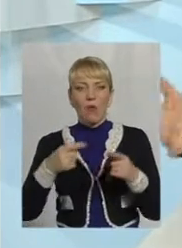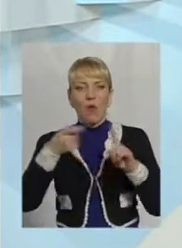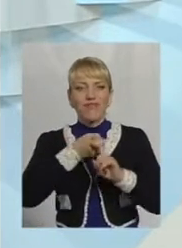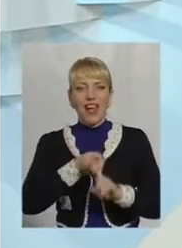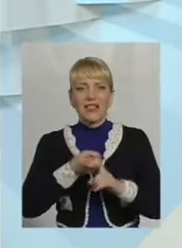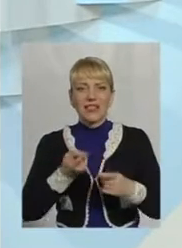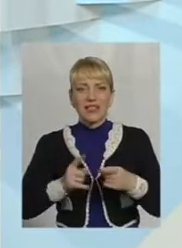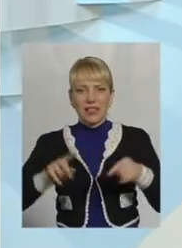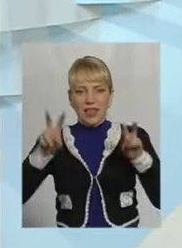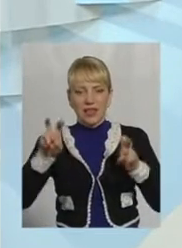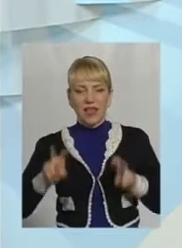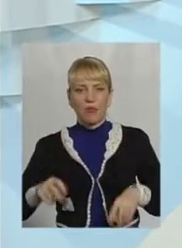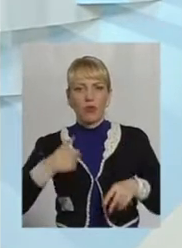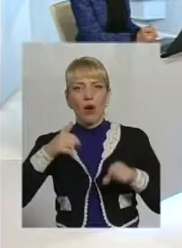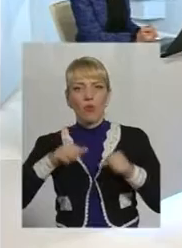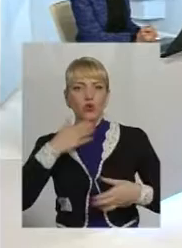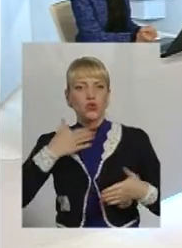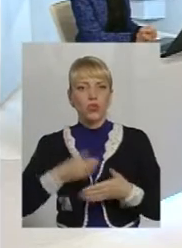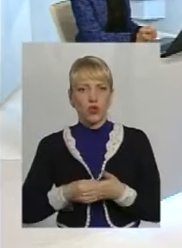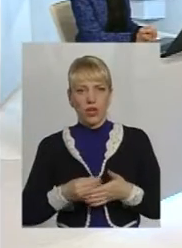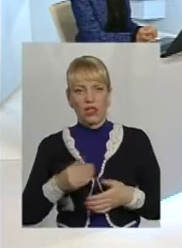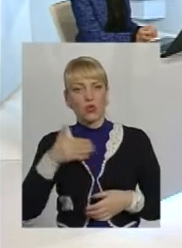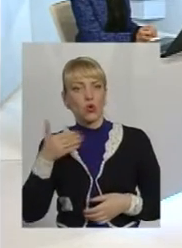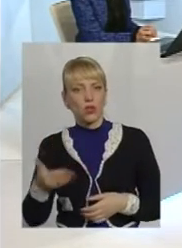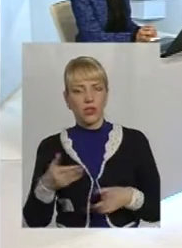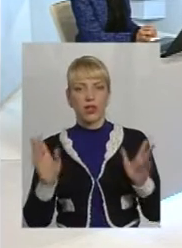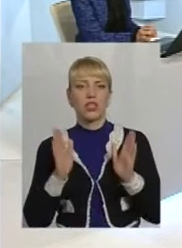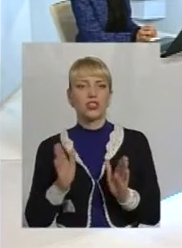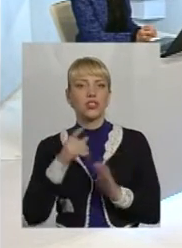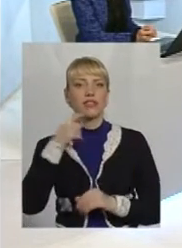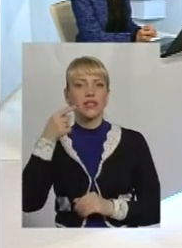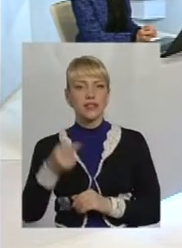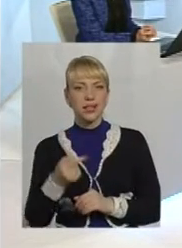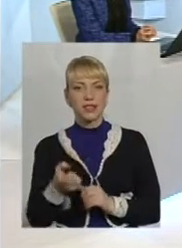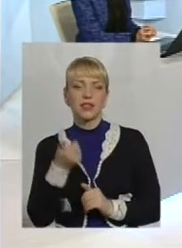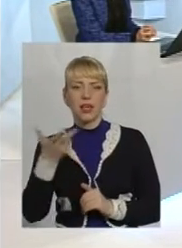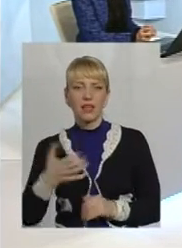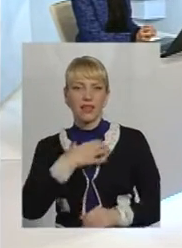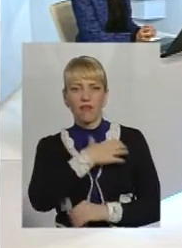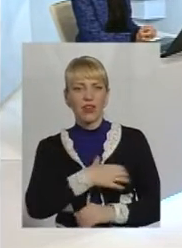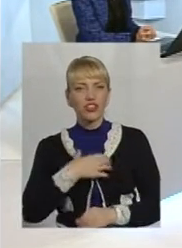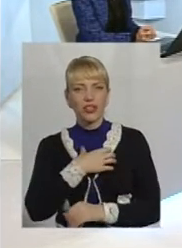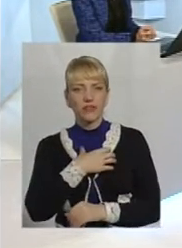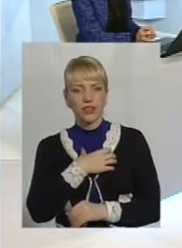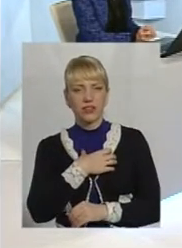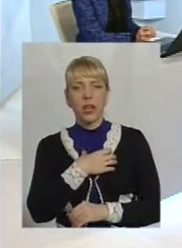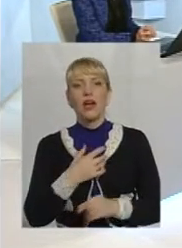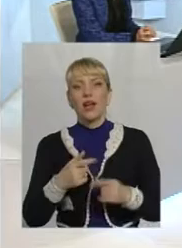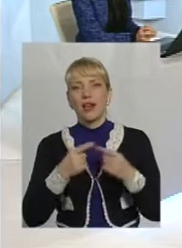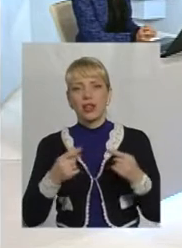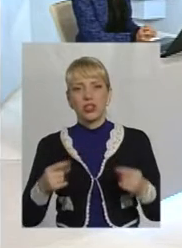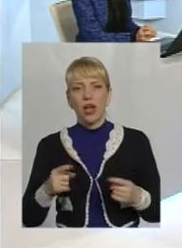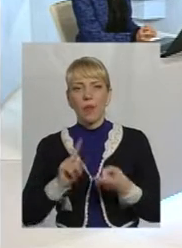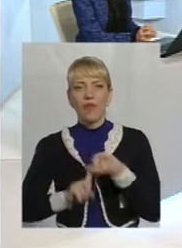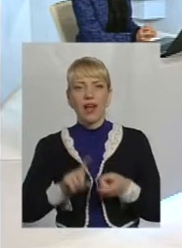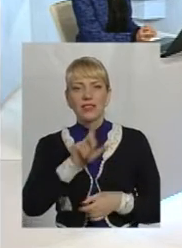цими подіями. Я можу з своєї сторони лише сказати декілька дуже важливих, як кажуть, речей, пов'язаних саме